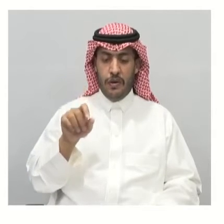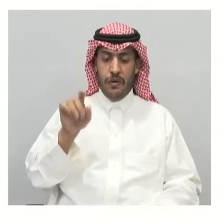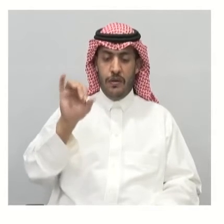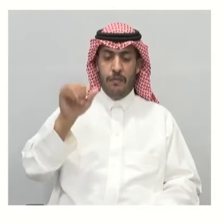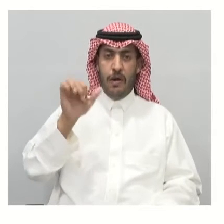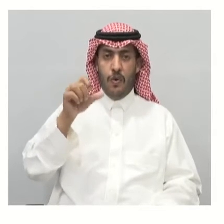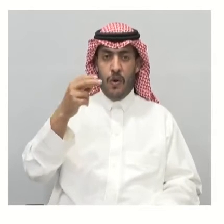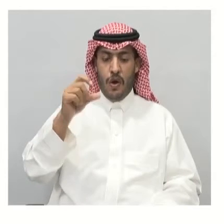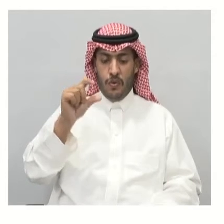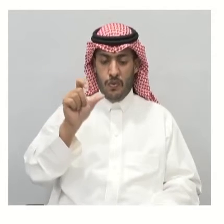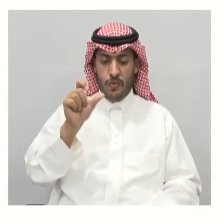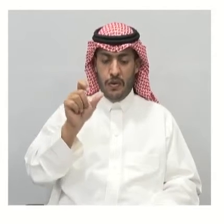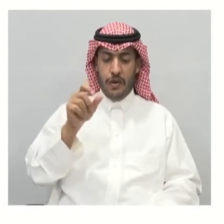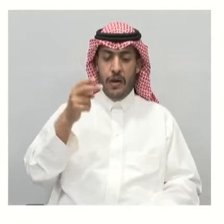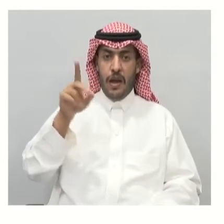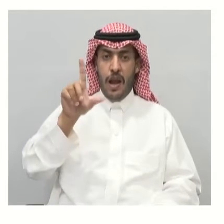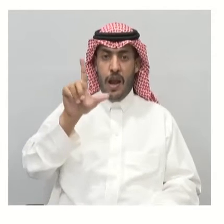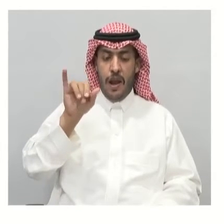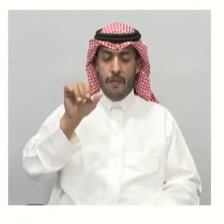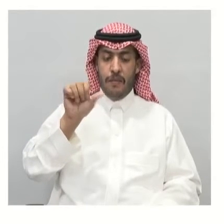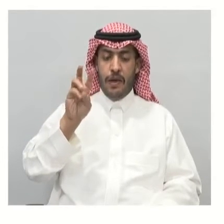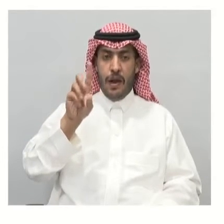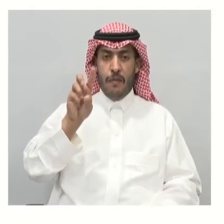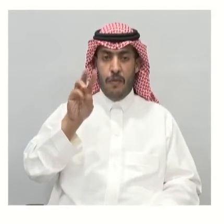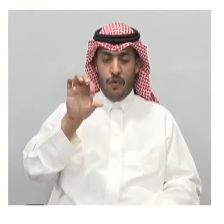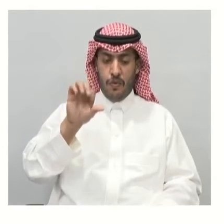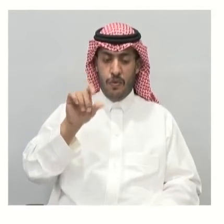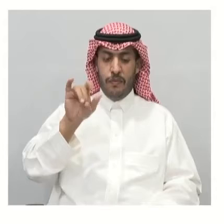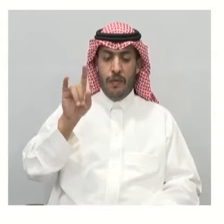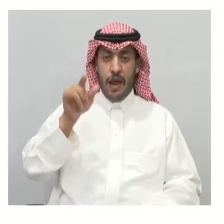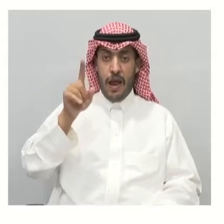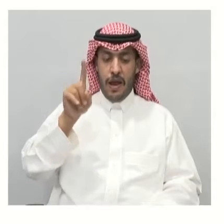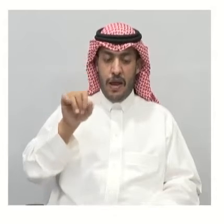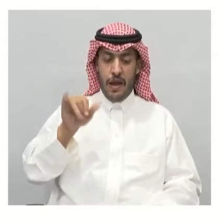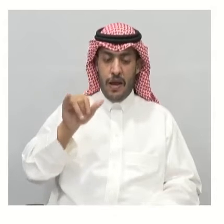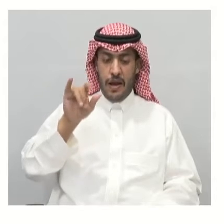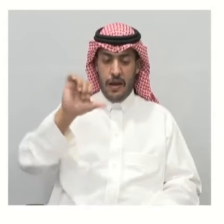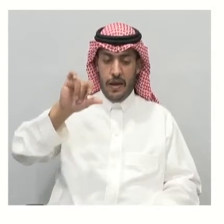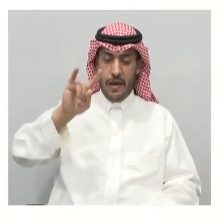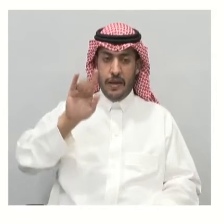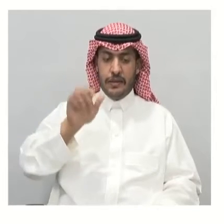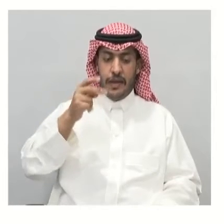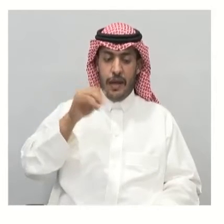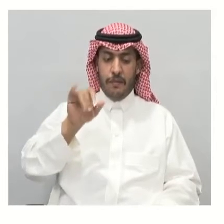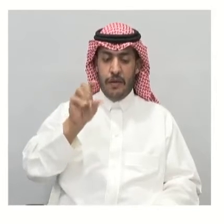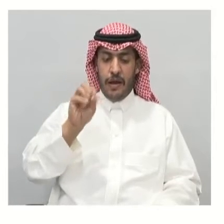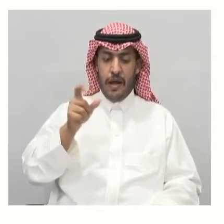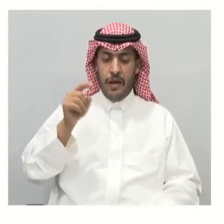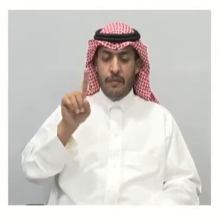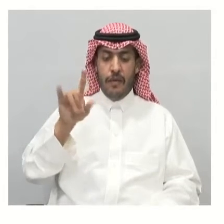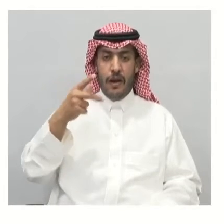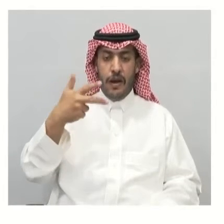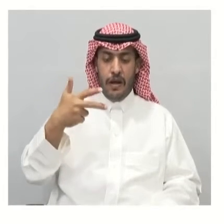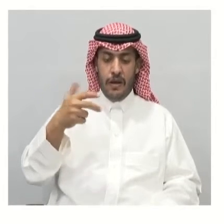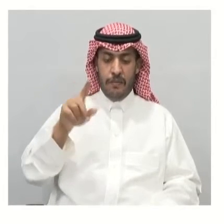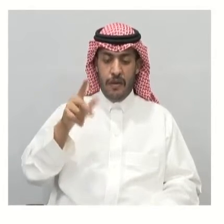ساعه لم يلبثوا الا ساعه من نهار بلاغ فهل